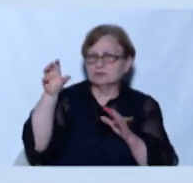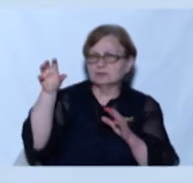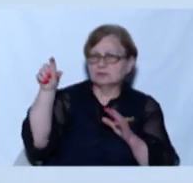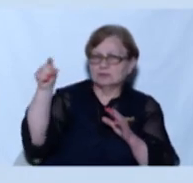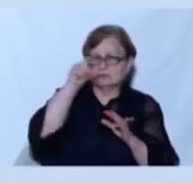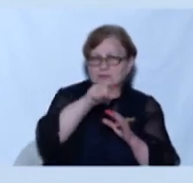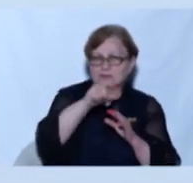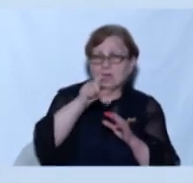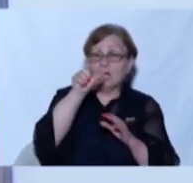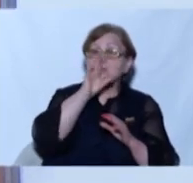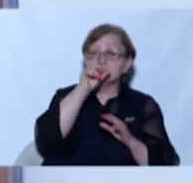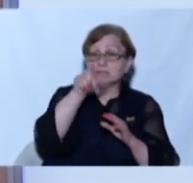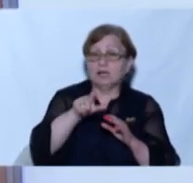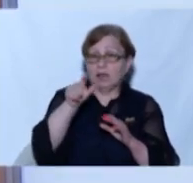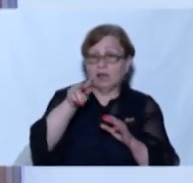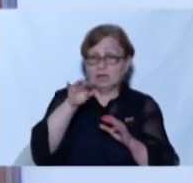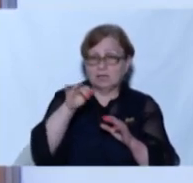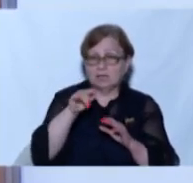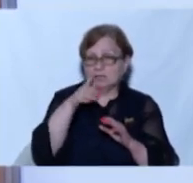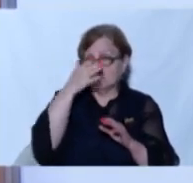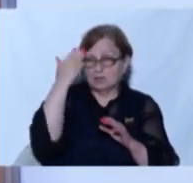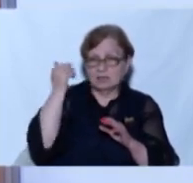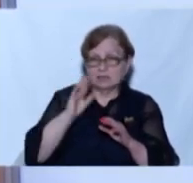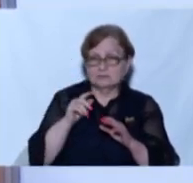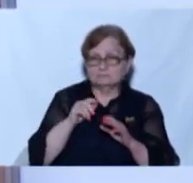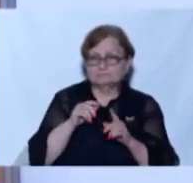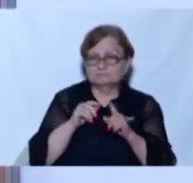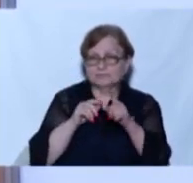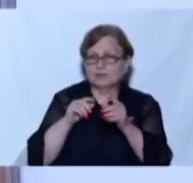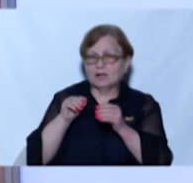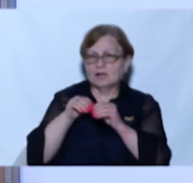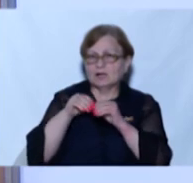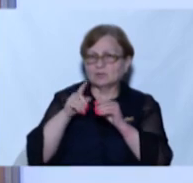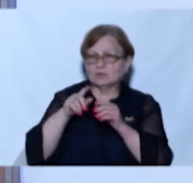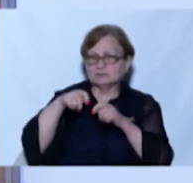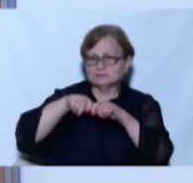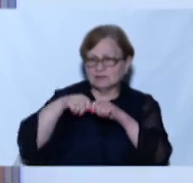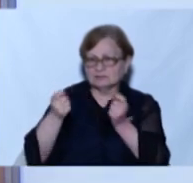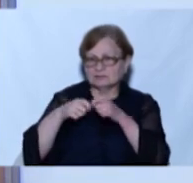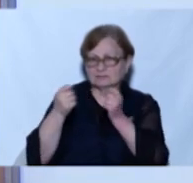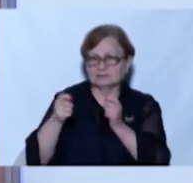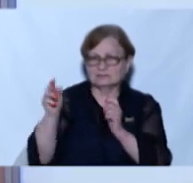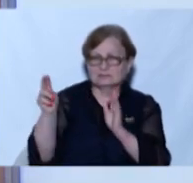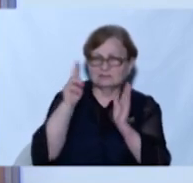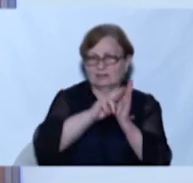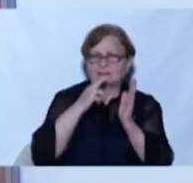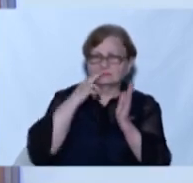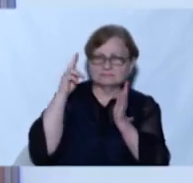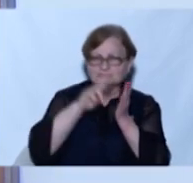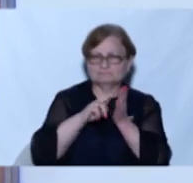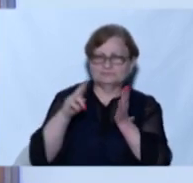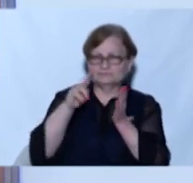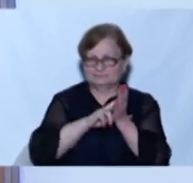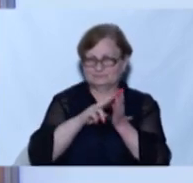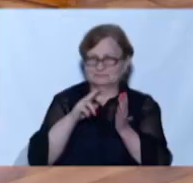ცენტრალური არის ელის ხაზი. ოღონდ არ დაგავიწყდეთ იქ ნატეხები შალვა გორდელიანის, როგორი